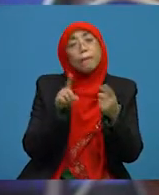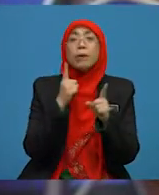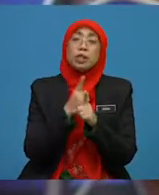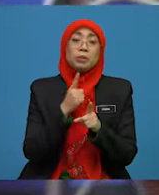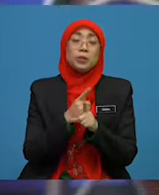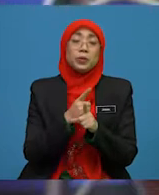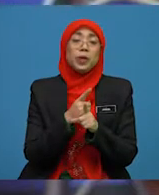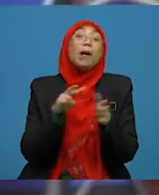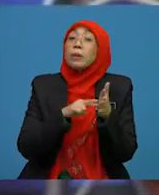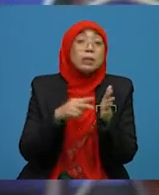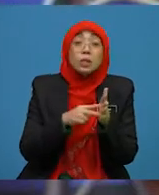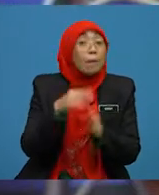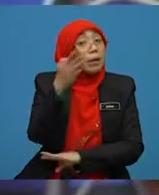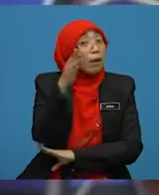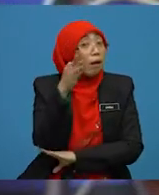putih.